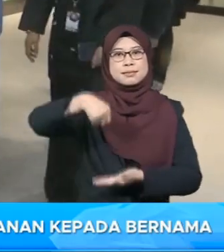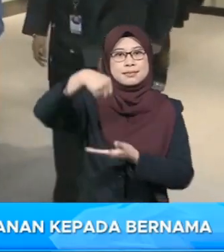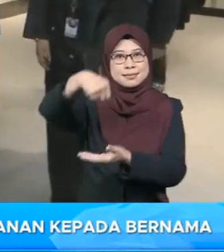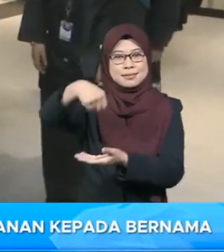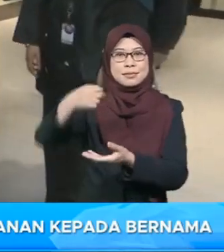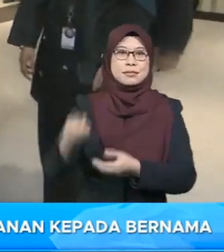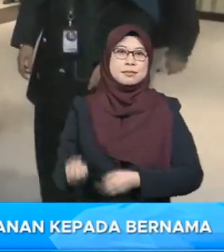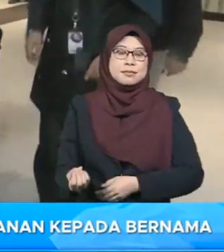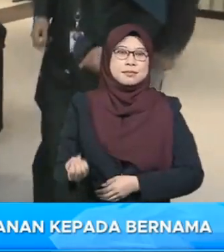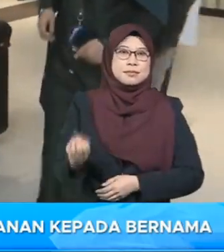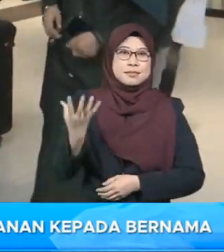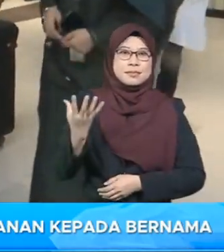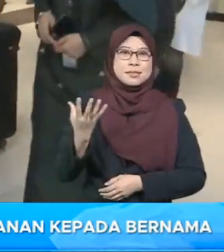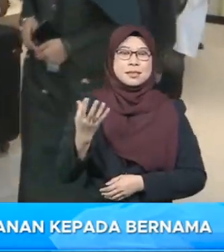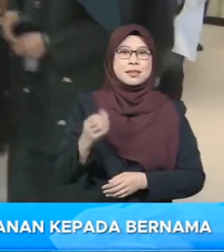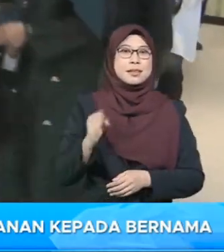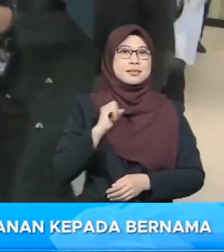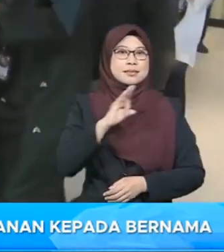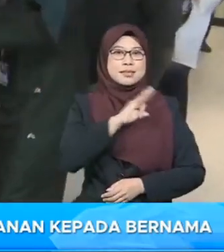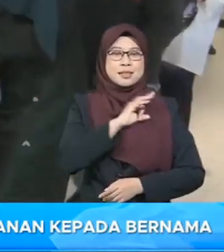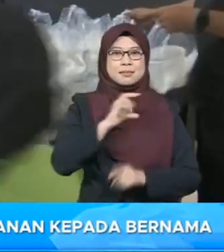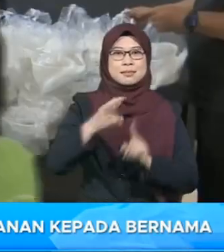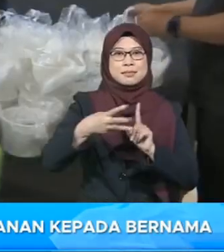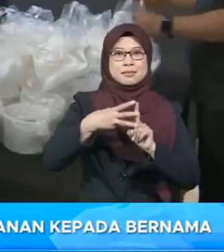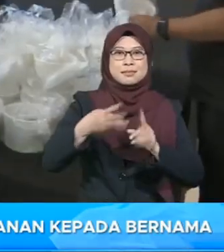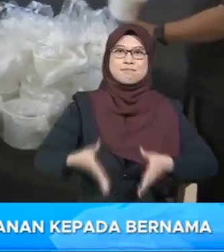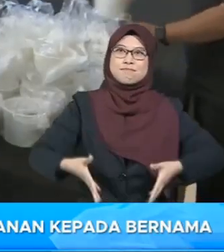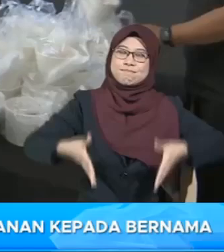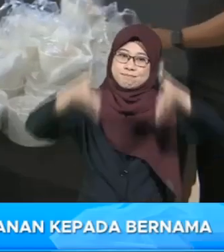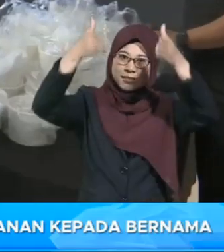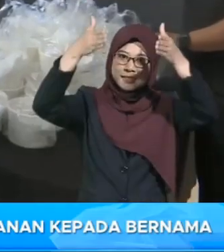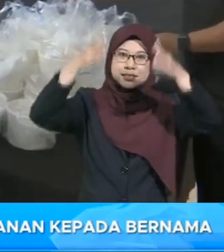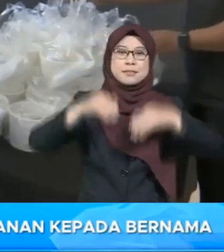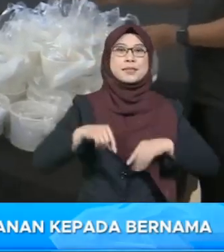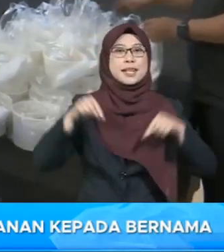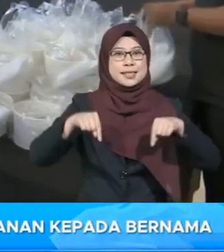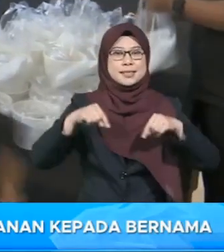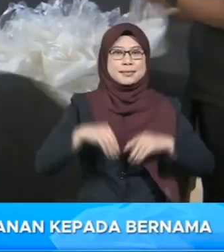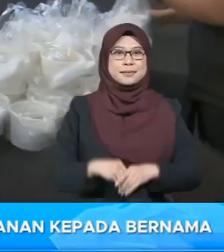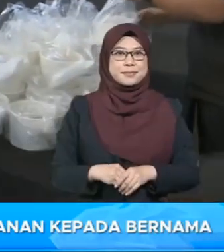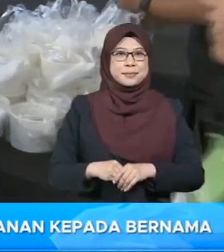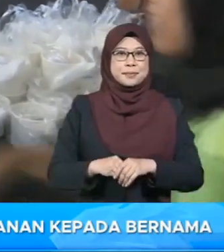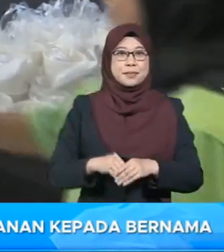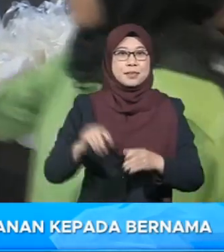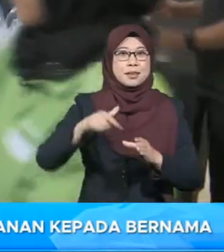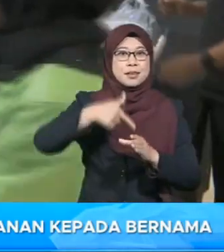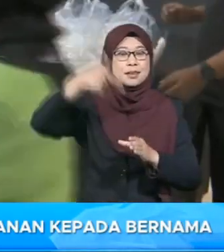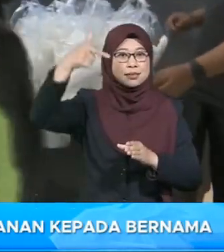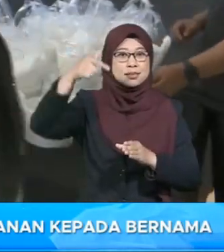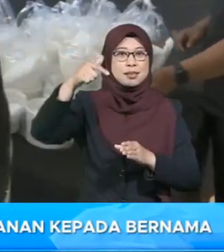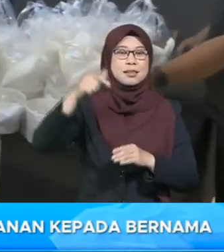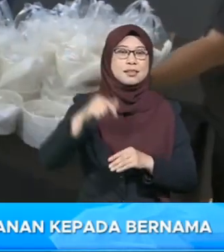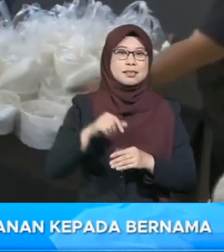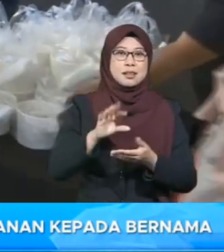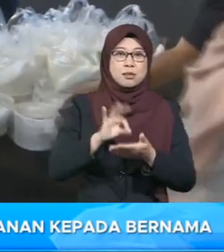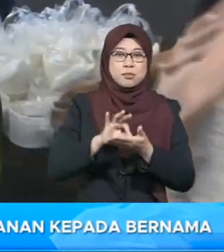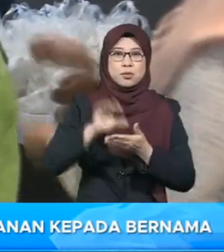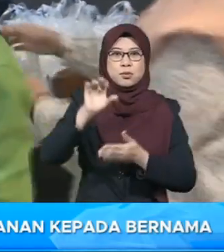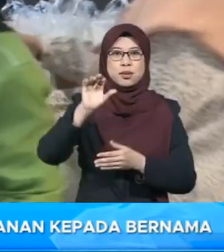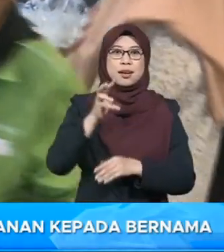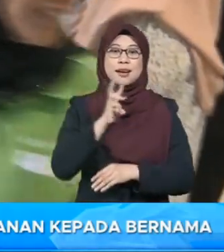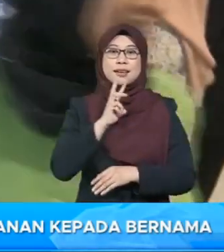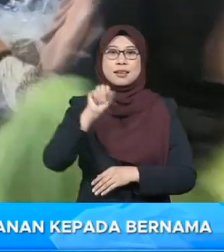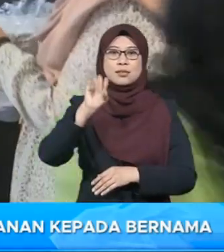berbuka puasa kepada petugas di Wisma bernama pada Selasa katanya laksa seorang burung dan air soya